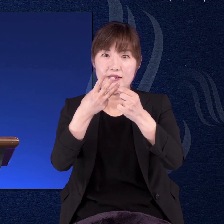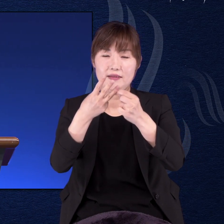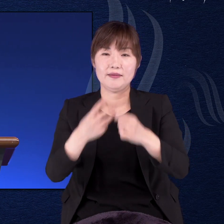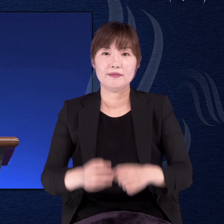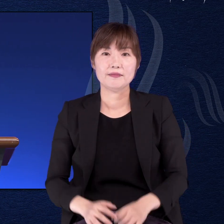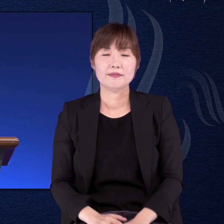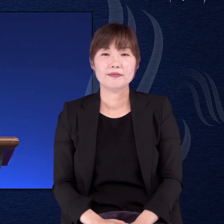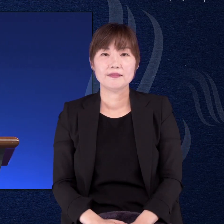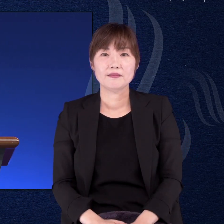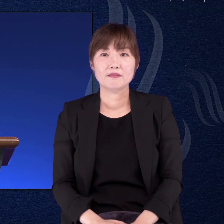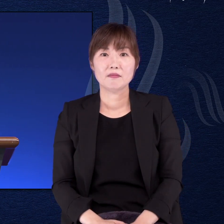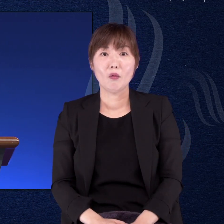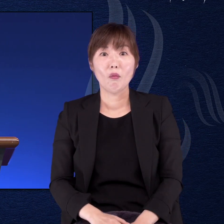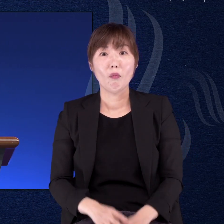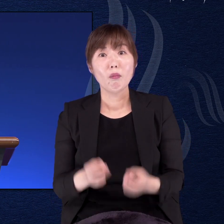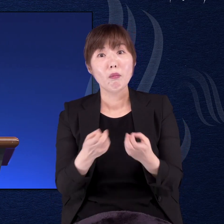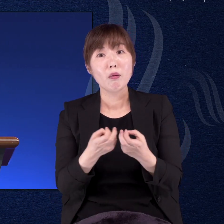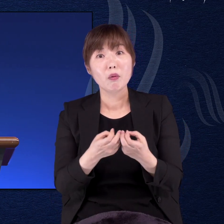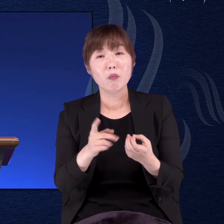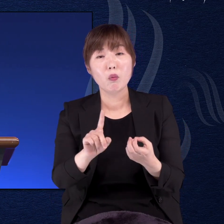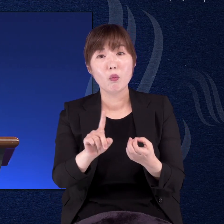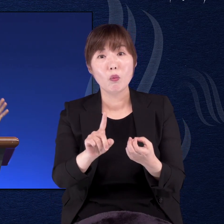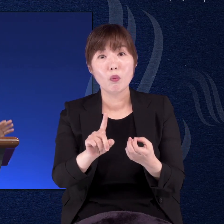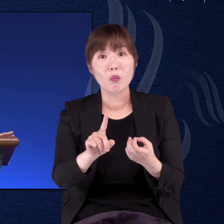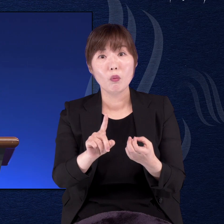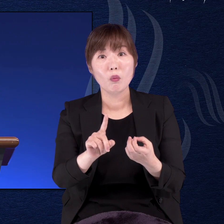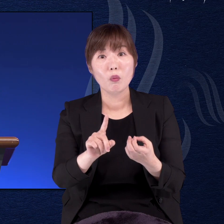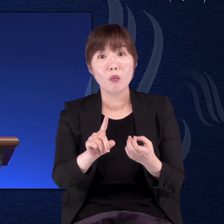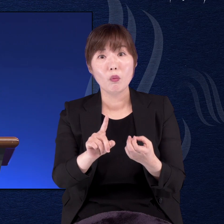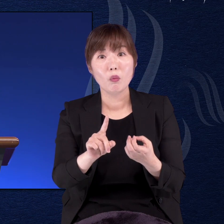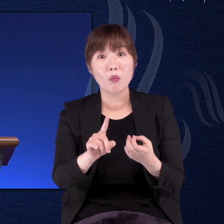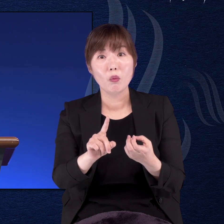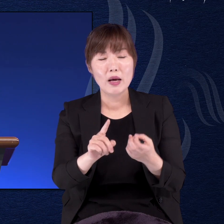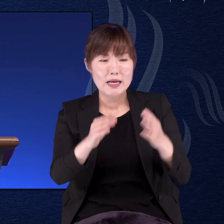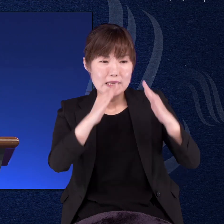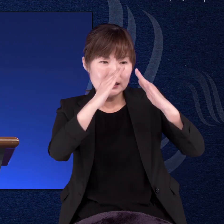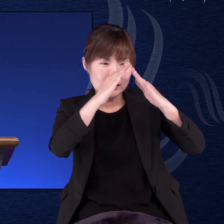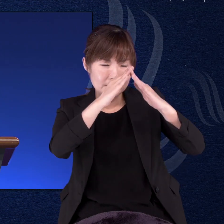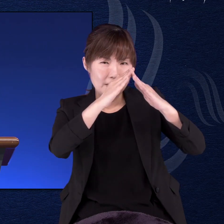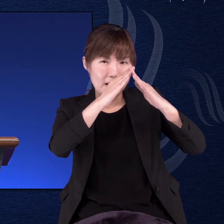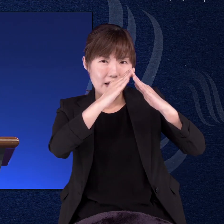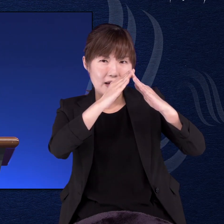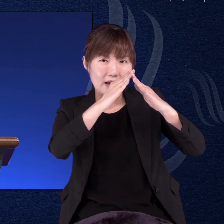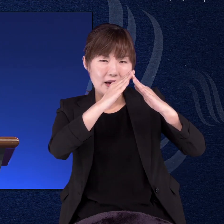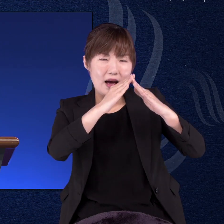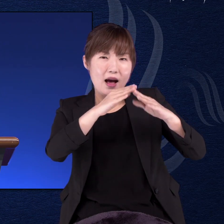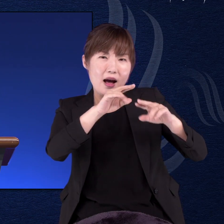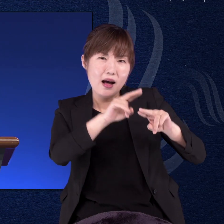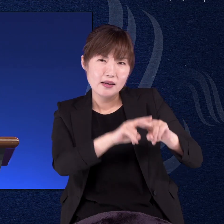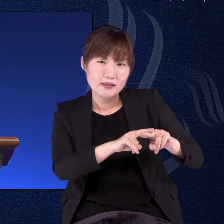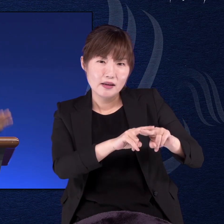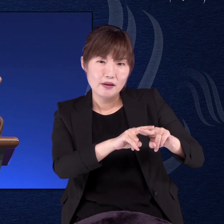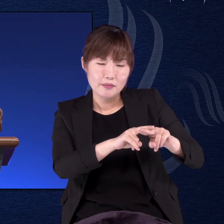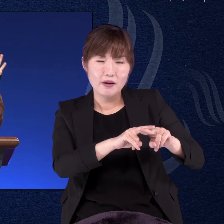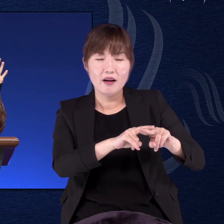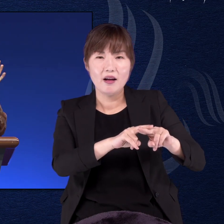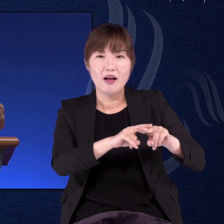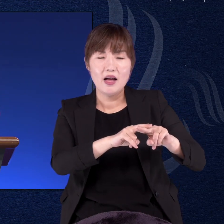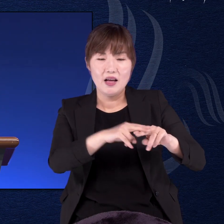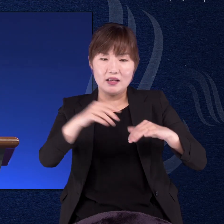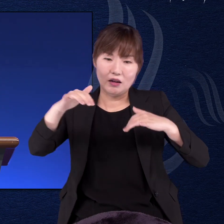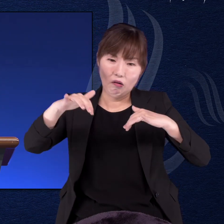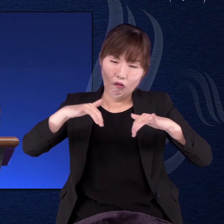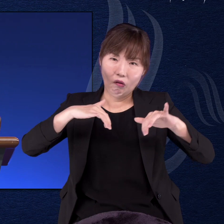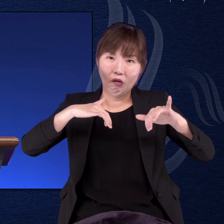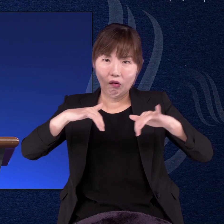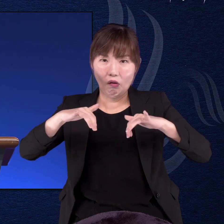어떻게 가르쳐 지켜 행하라고 했냐면요, 집에 앉아있을 때나 길거리를 걸을 때나 나갈 때나 들어올 때나